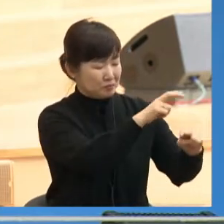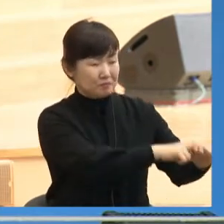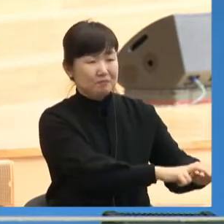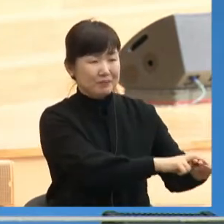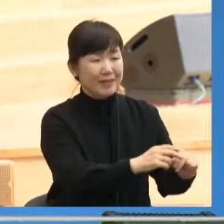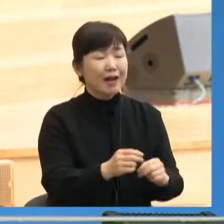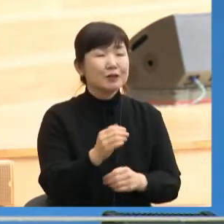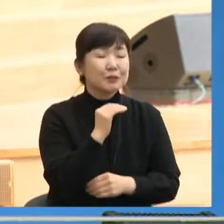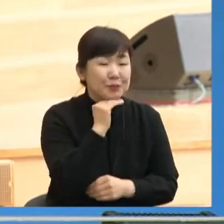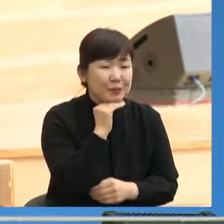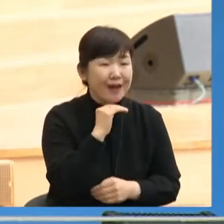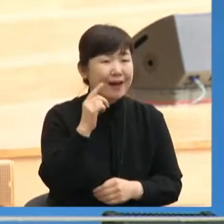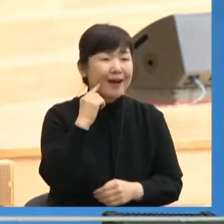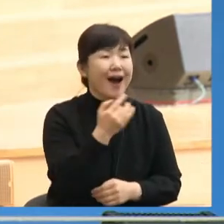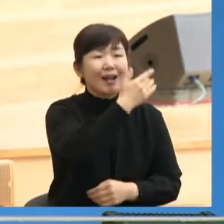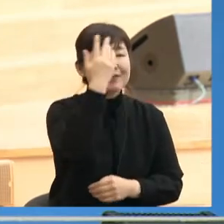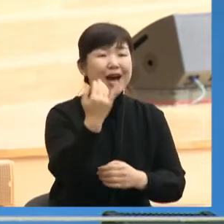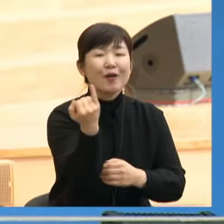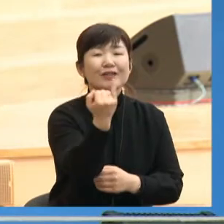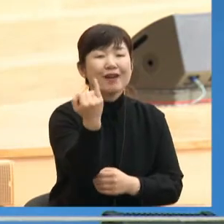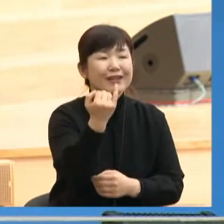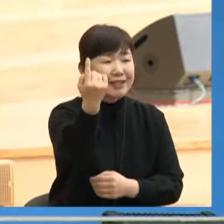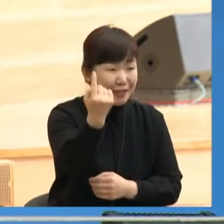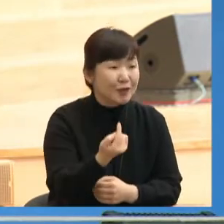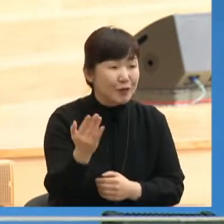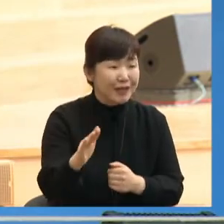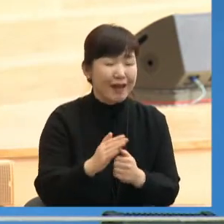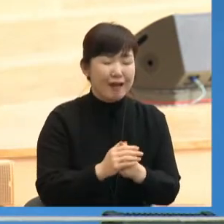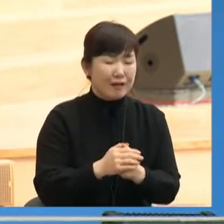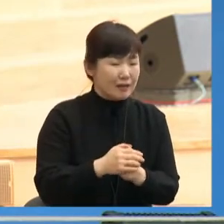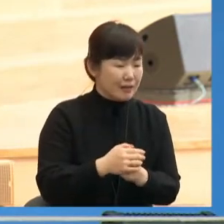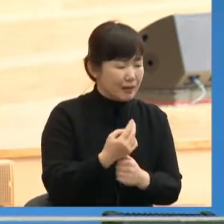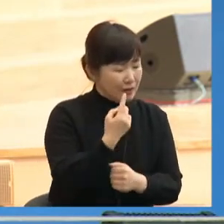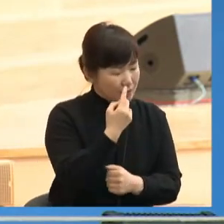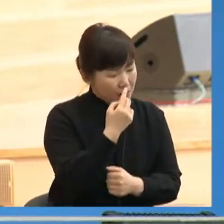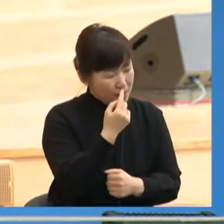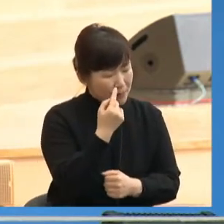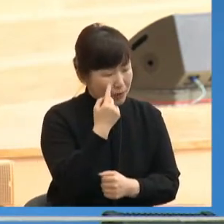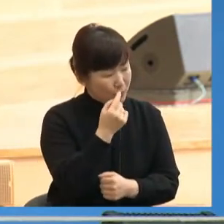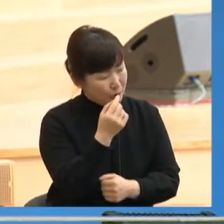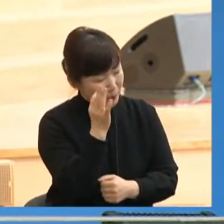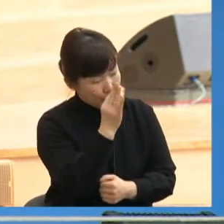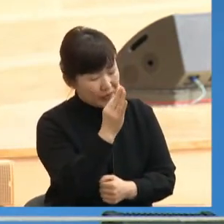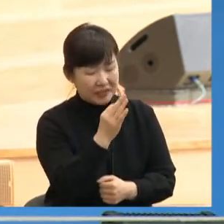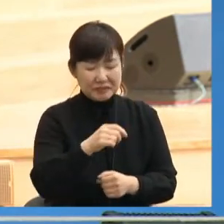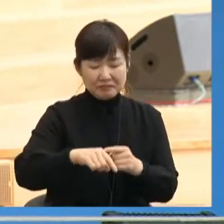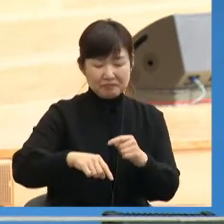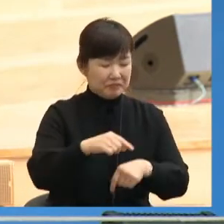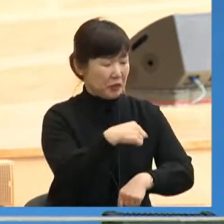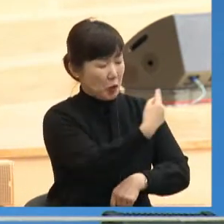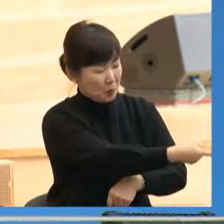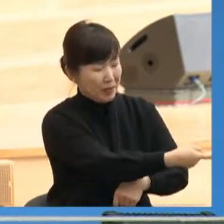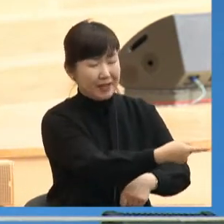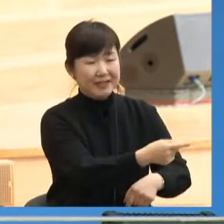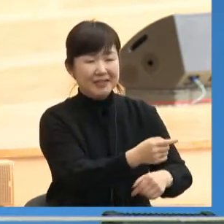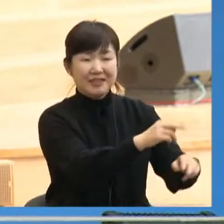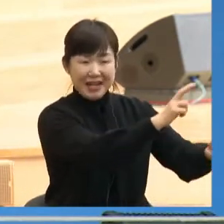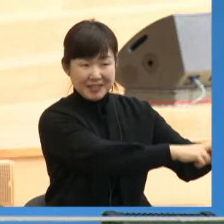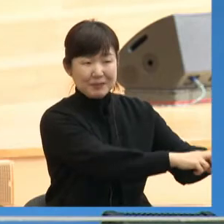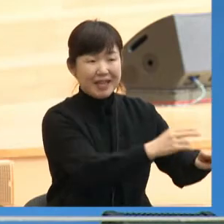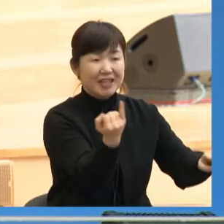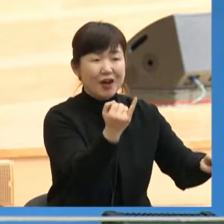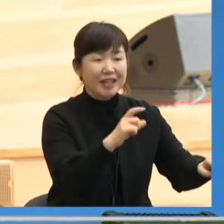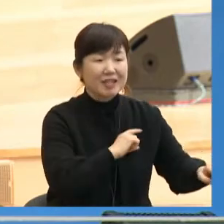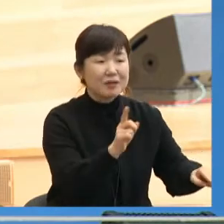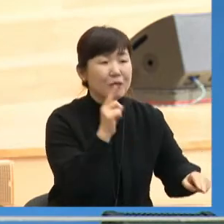그리고 조금 후에 이 아름다운 여인이 들어오는데 암논의 눈치를 쓱 한번 보더니 그의 옆에 자리에 가서 앉습니다. 그 여인의